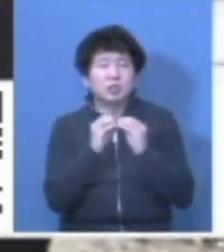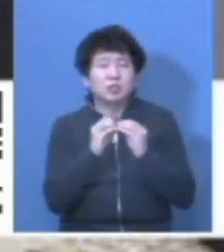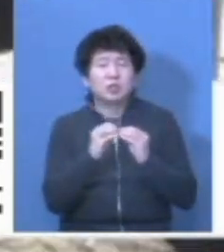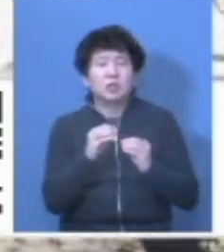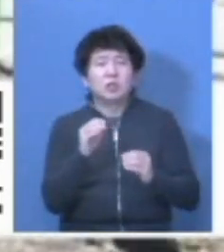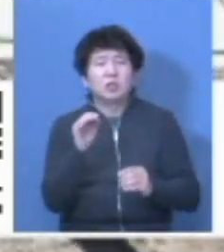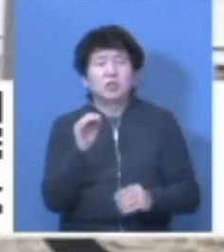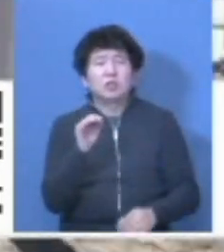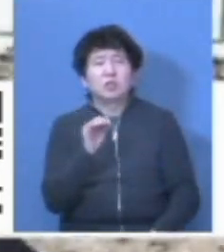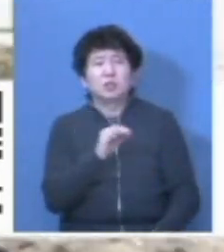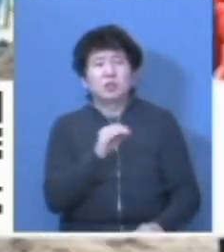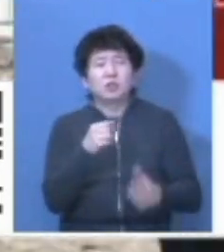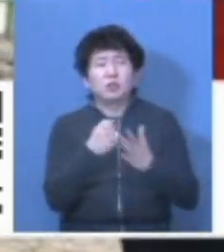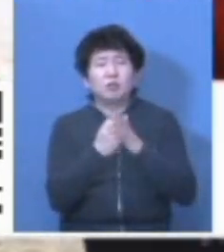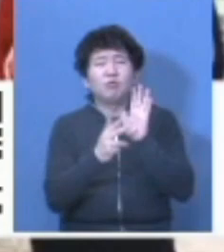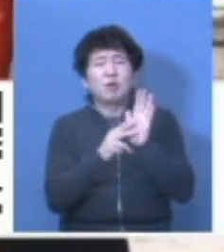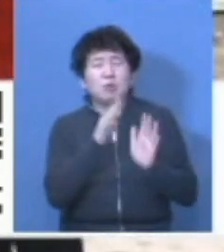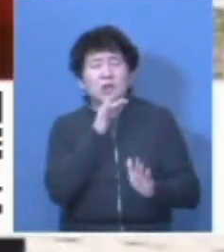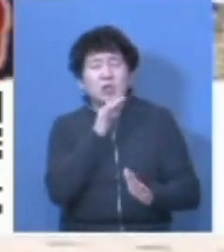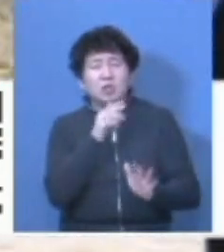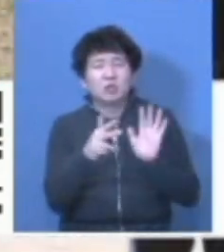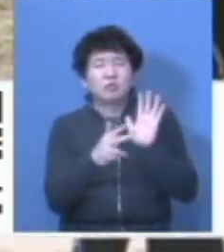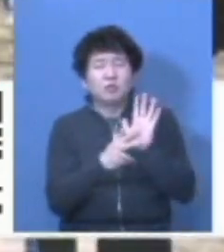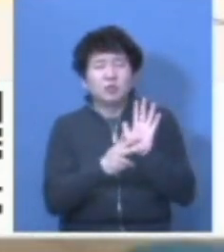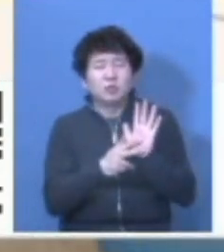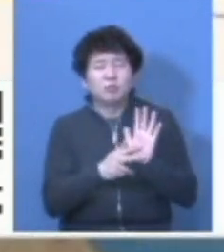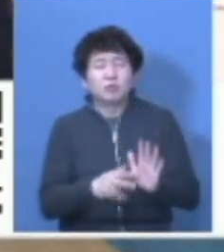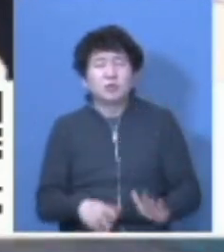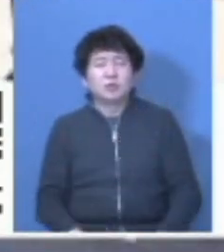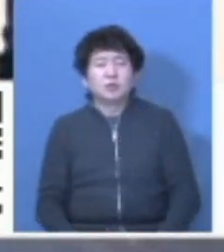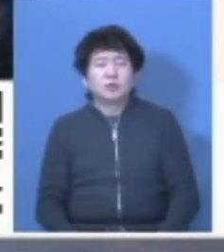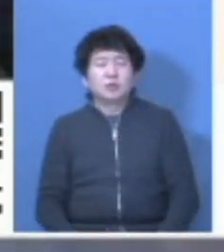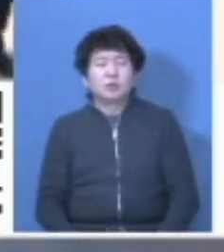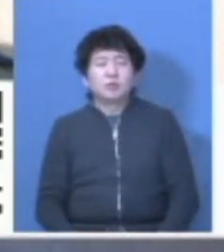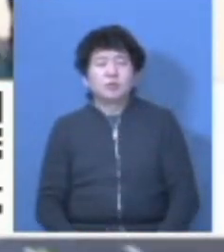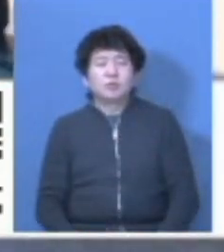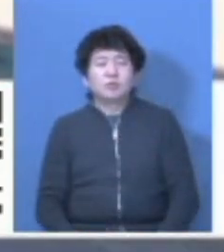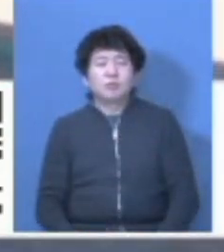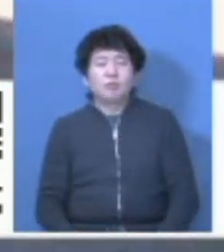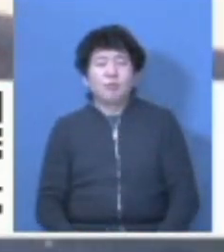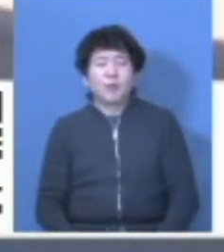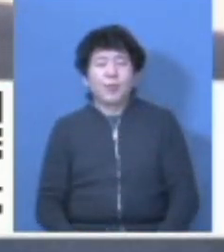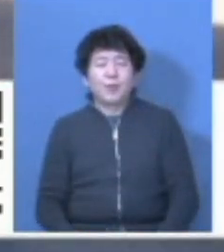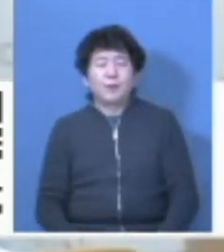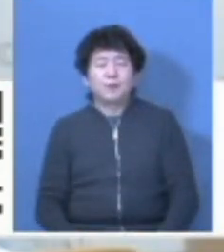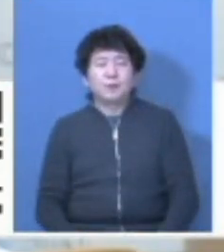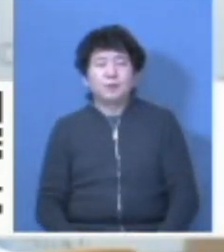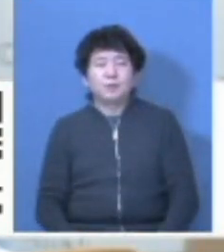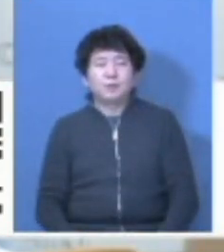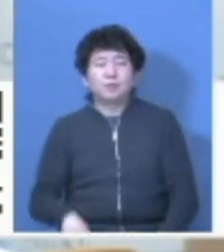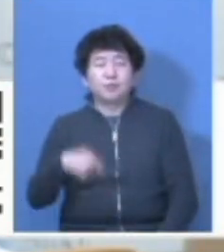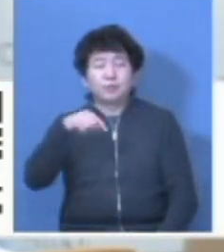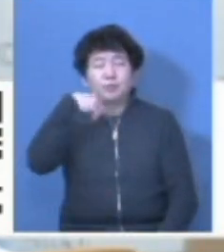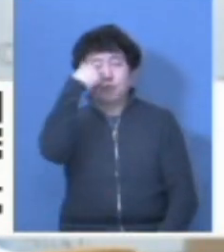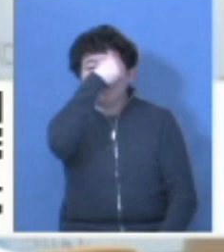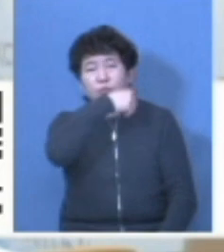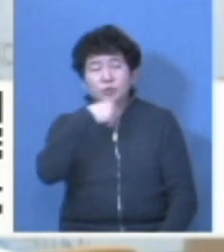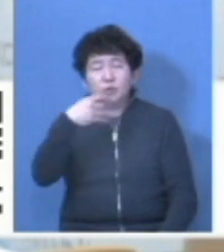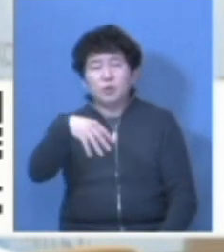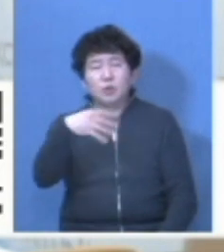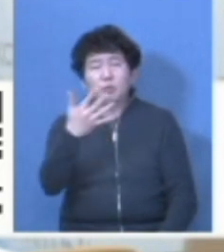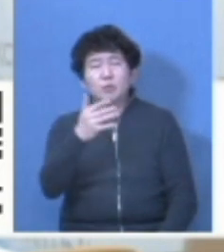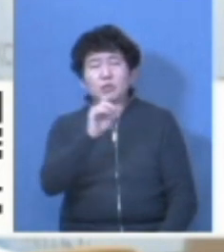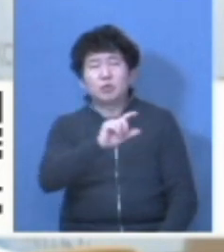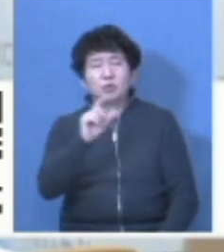8 жағдай тіркелген. 2 жағдай балабақша жасындағы балалар арасында анықталды. Биыл бізде облыс бойынша 45 науқас